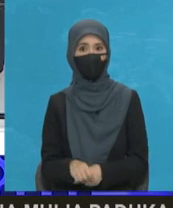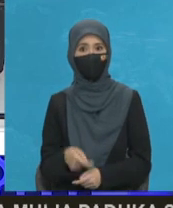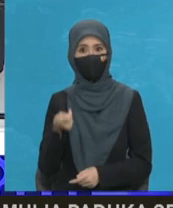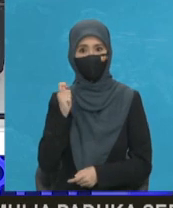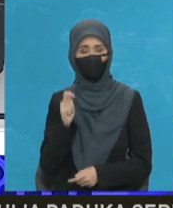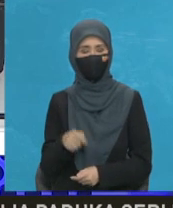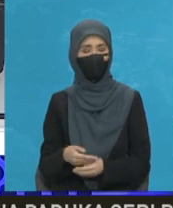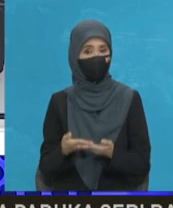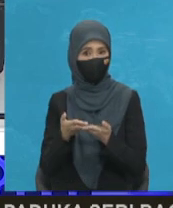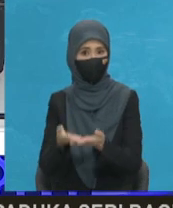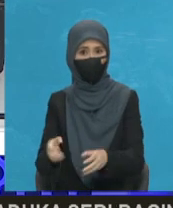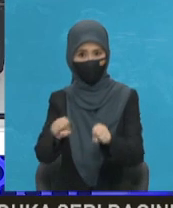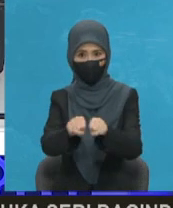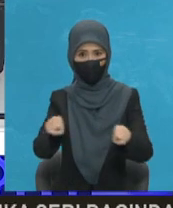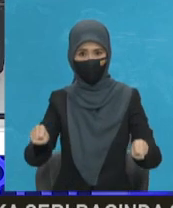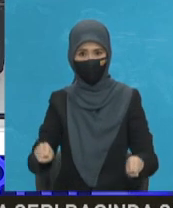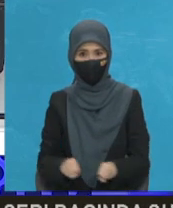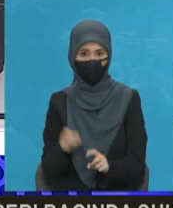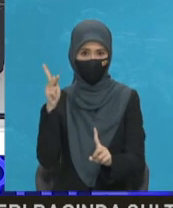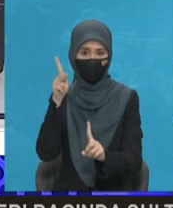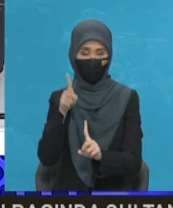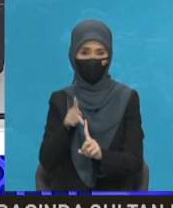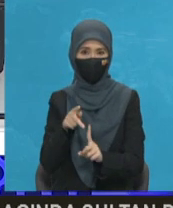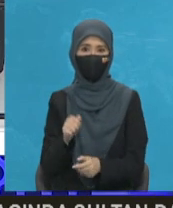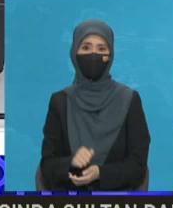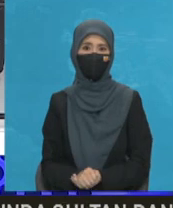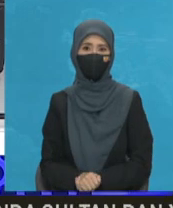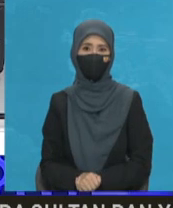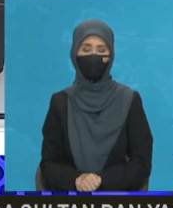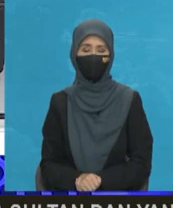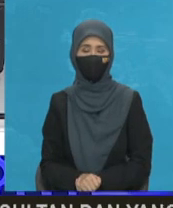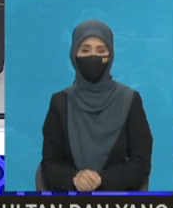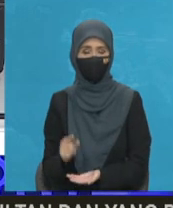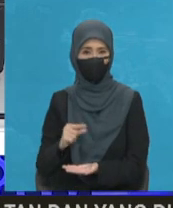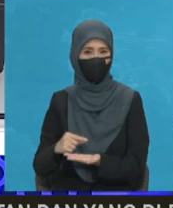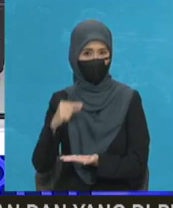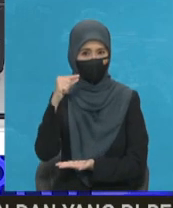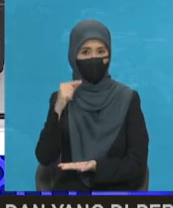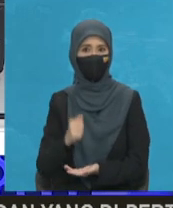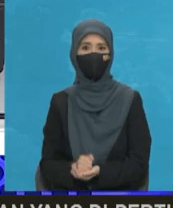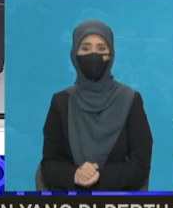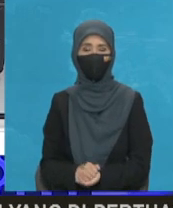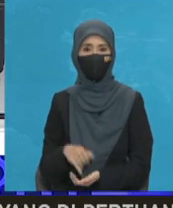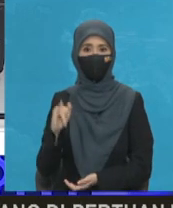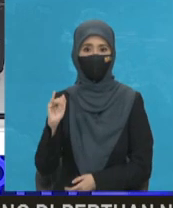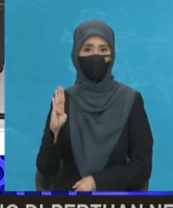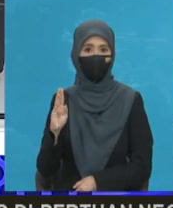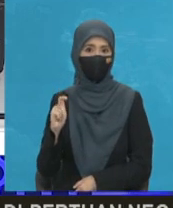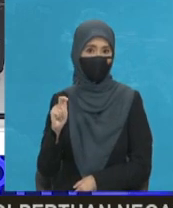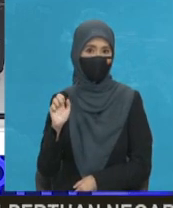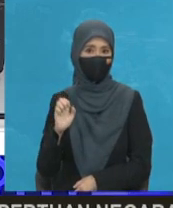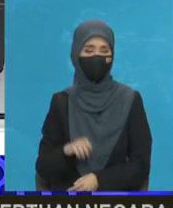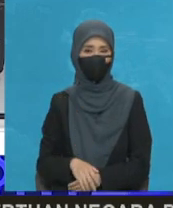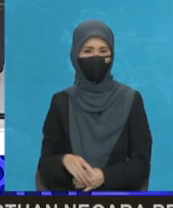single-single kepada 688 graduan idti Majlis penyampaian segel di hari terakhir berlangsung